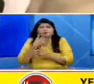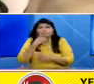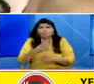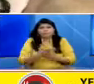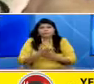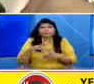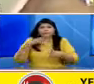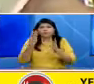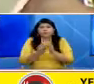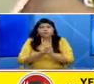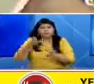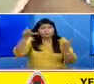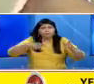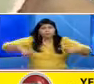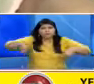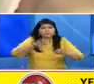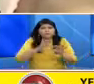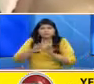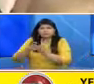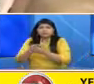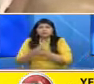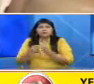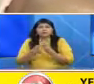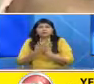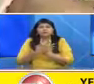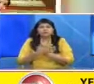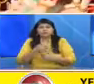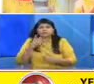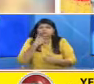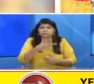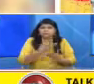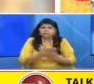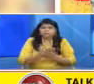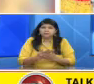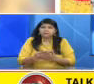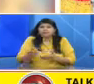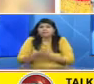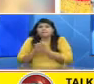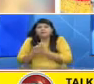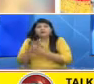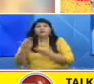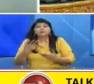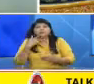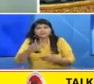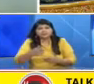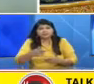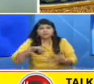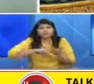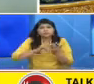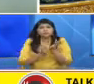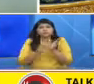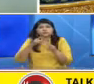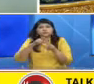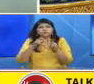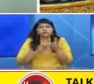लोक संग्राहक के रूप में नए कीर्तिमान प्रस्थापित करने वाला व्यक्तित्व। मित्रता कैसी हो तो सुदामा वाली